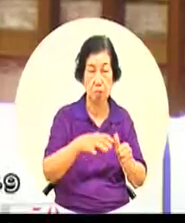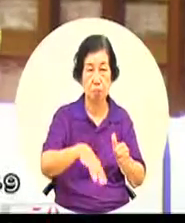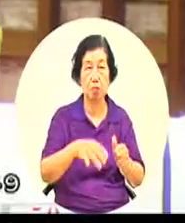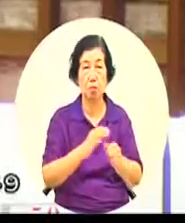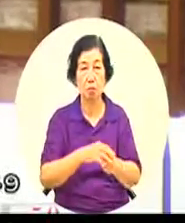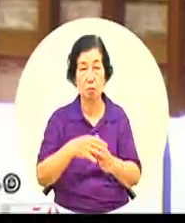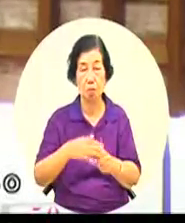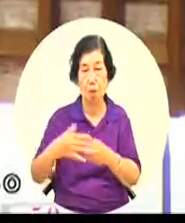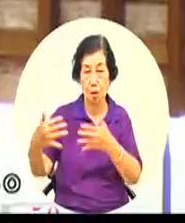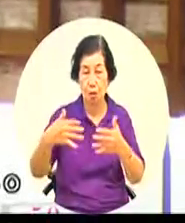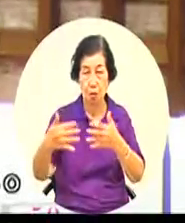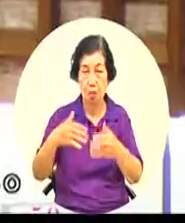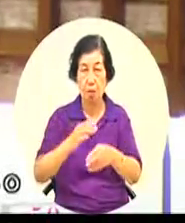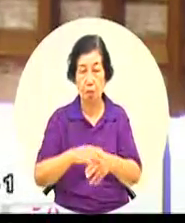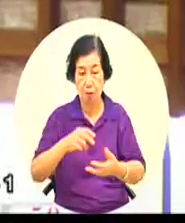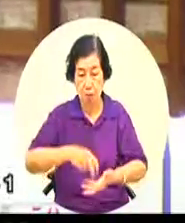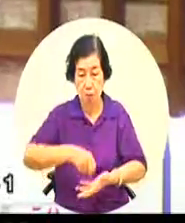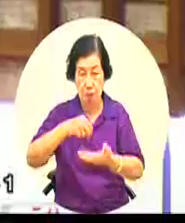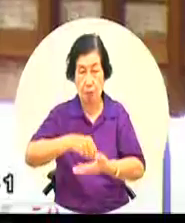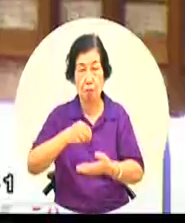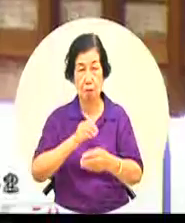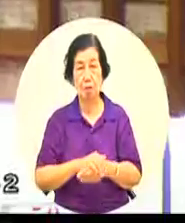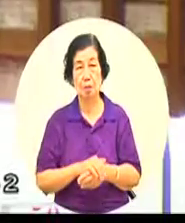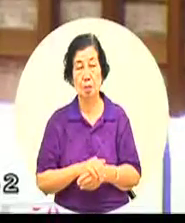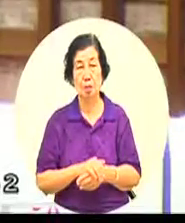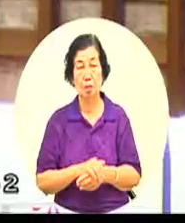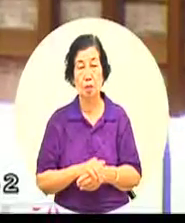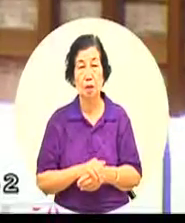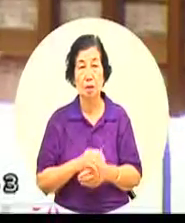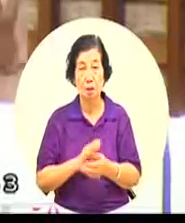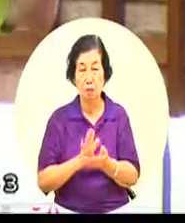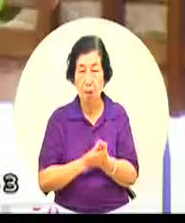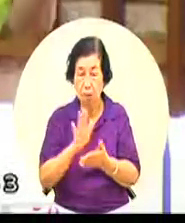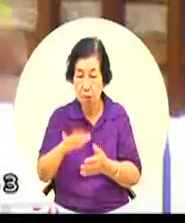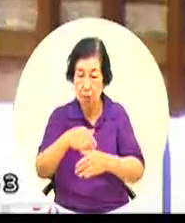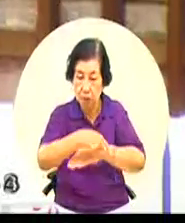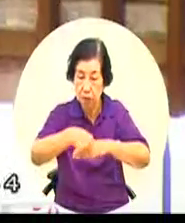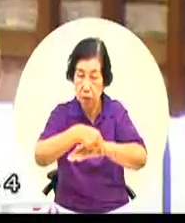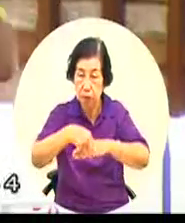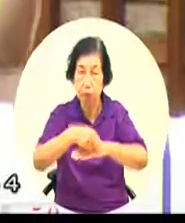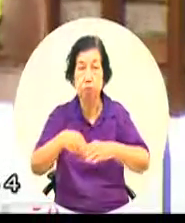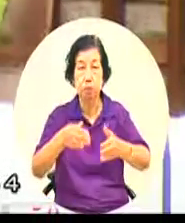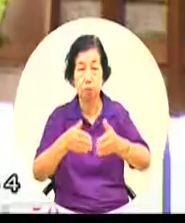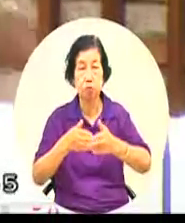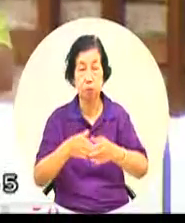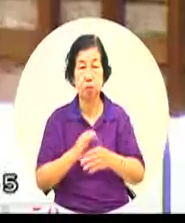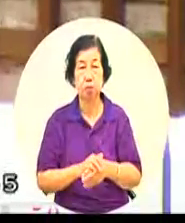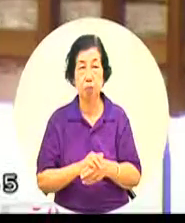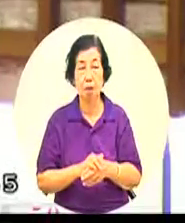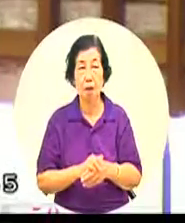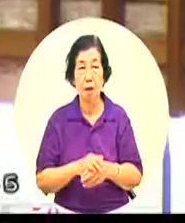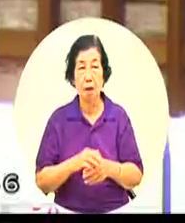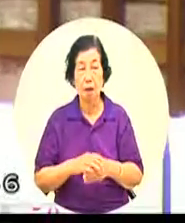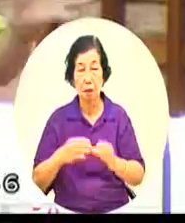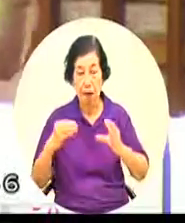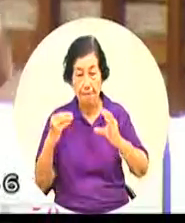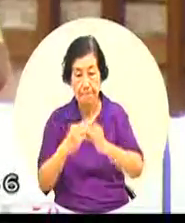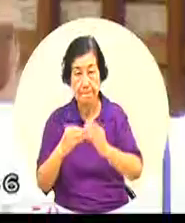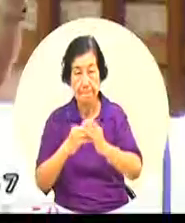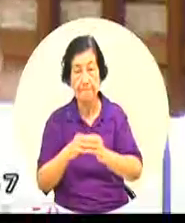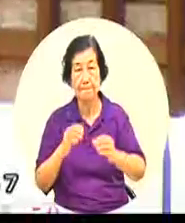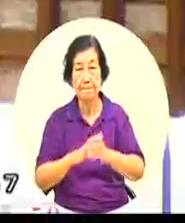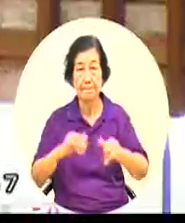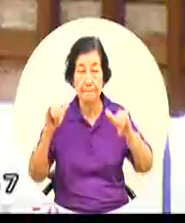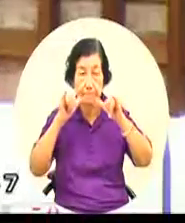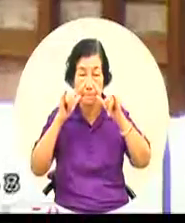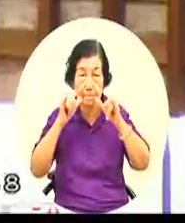我提供这个，就是说我们要未雨绸缪。当然，任何学校啦、啊，你像那个哎麦寮还是哪一个地方云林的这次的抗